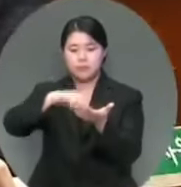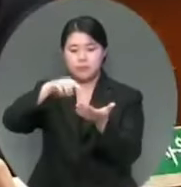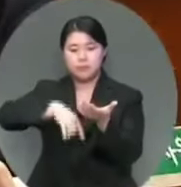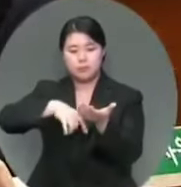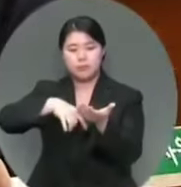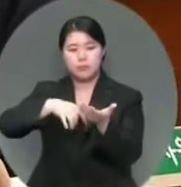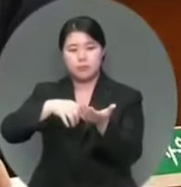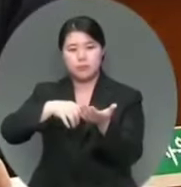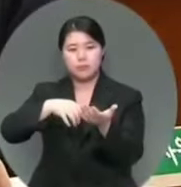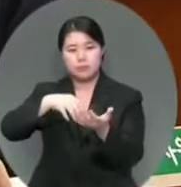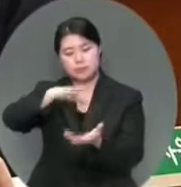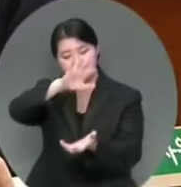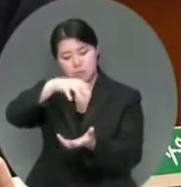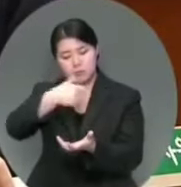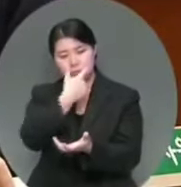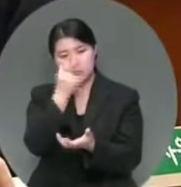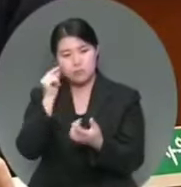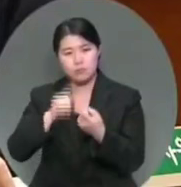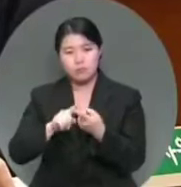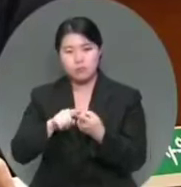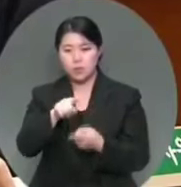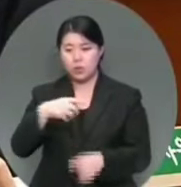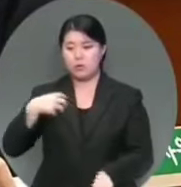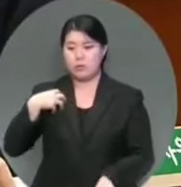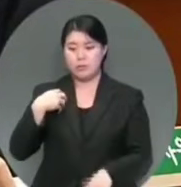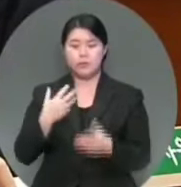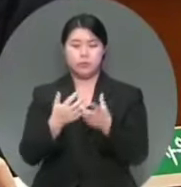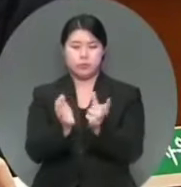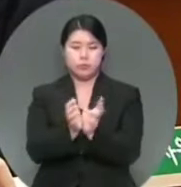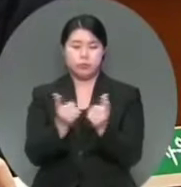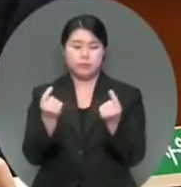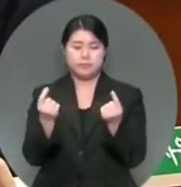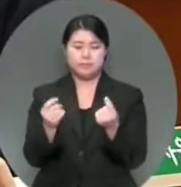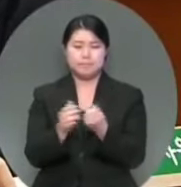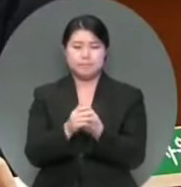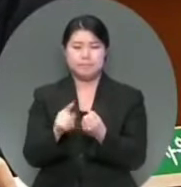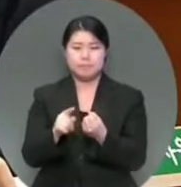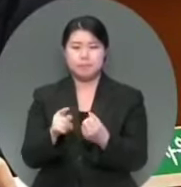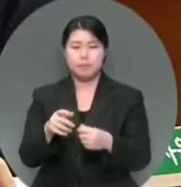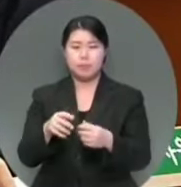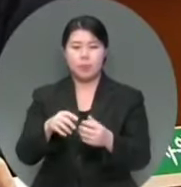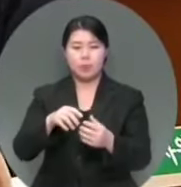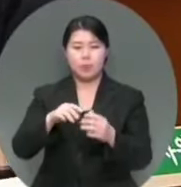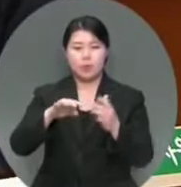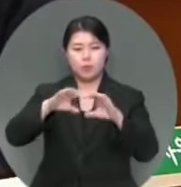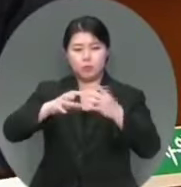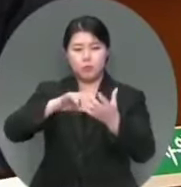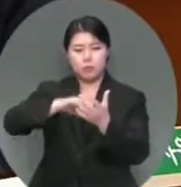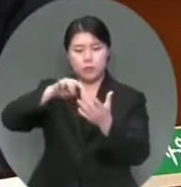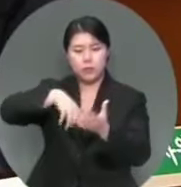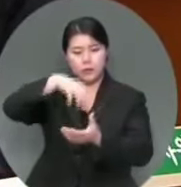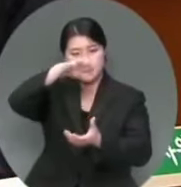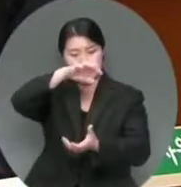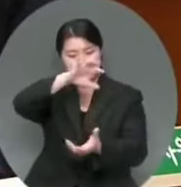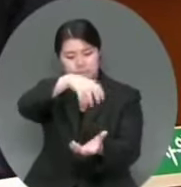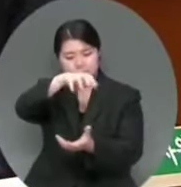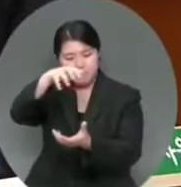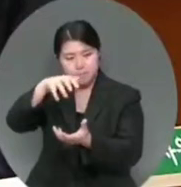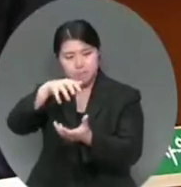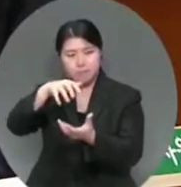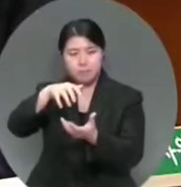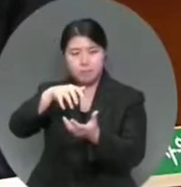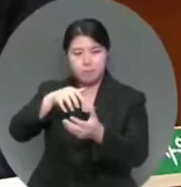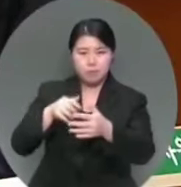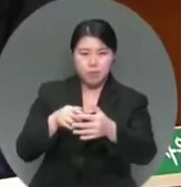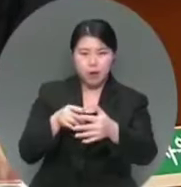부족에 대해서 산자부도 주무부처로서 적극적으로 그 국세 수입 전망을 정확한 국세